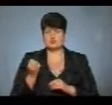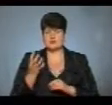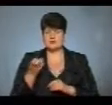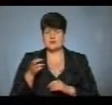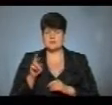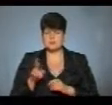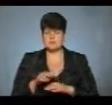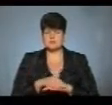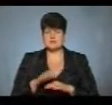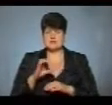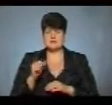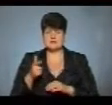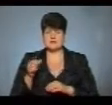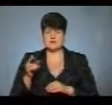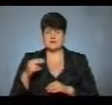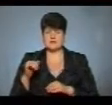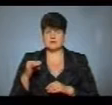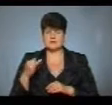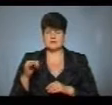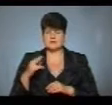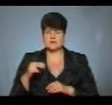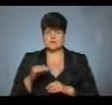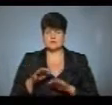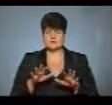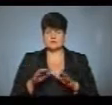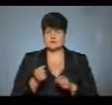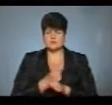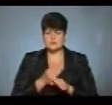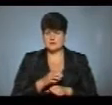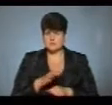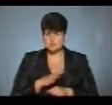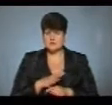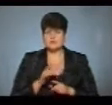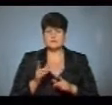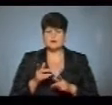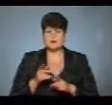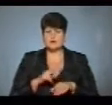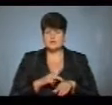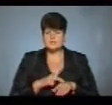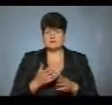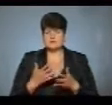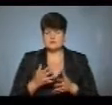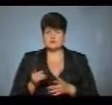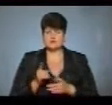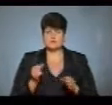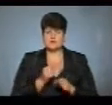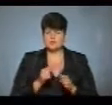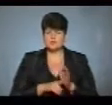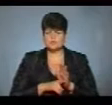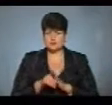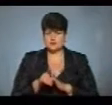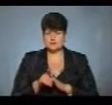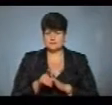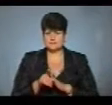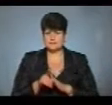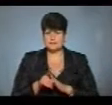вулиці Сагайдачного в Тернополі сталася бійка. На місце події виїжджала група швидкого реагування. Поліцейські з'ясували, що бійку почали